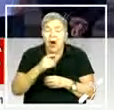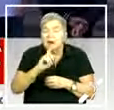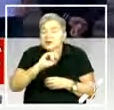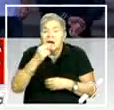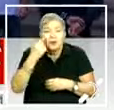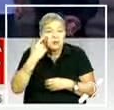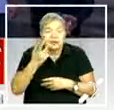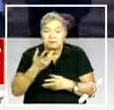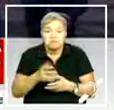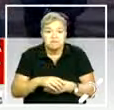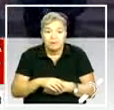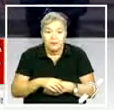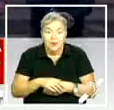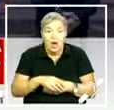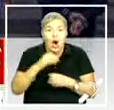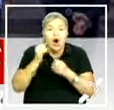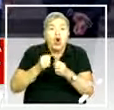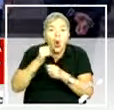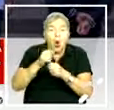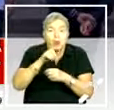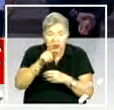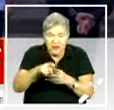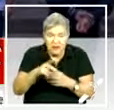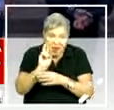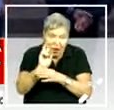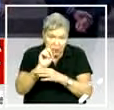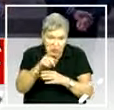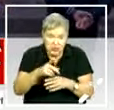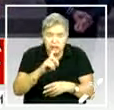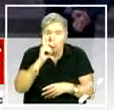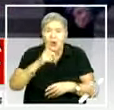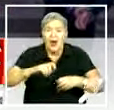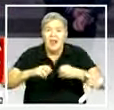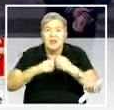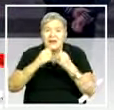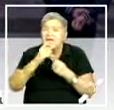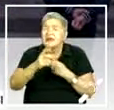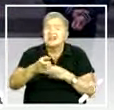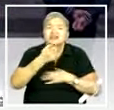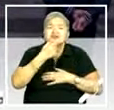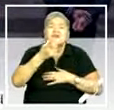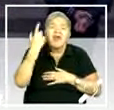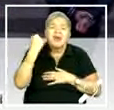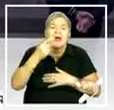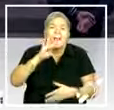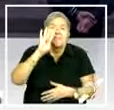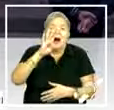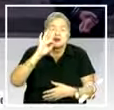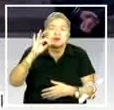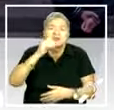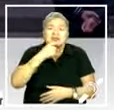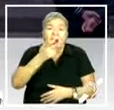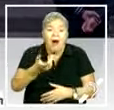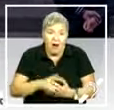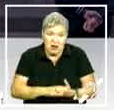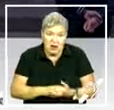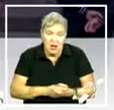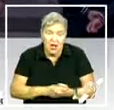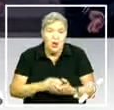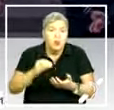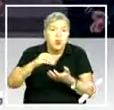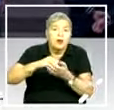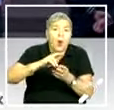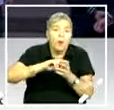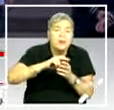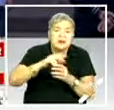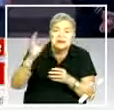pare. Locomotivele care noi le întreținem sunt unele vechi de peste 40 de ani. Gândiți-vă că de multe ori luăm o piesă de pe o locomotivă